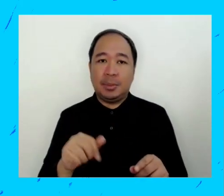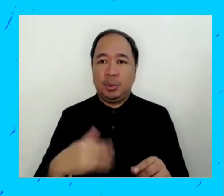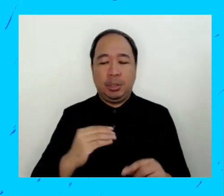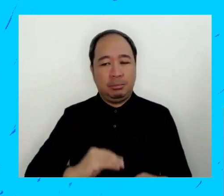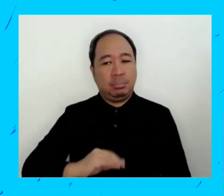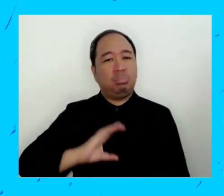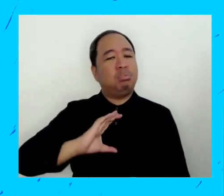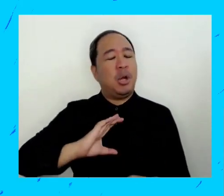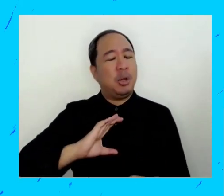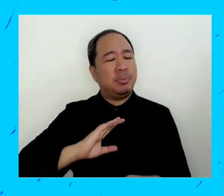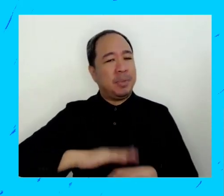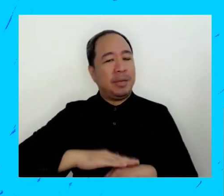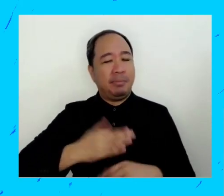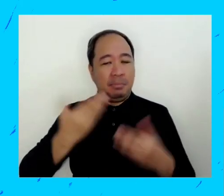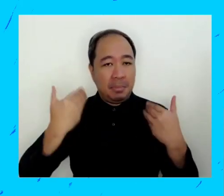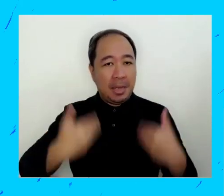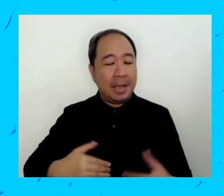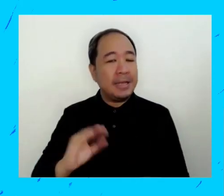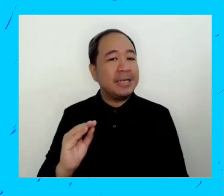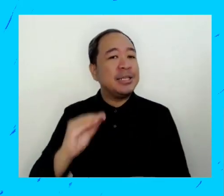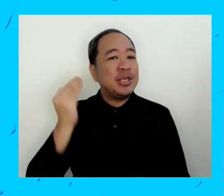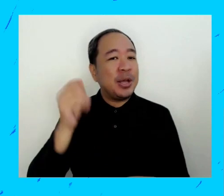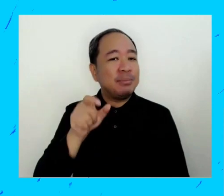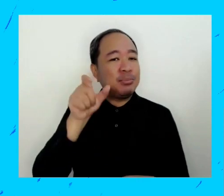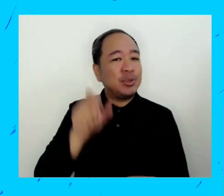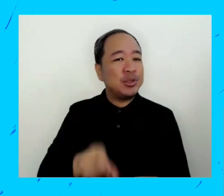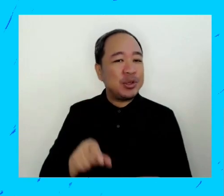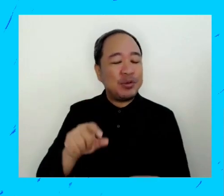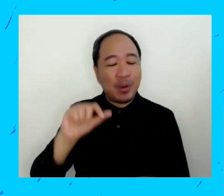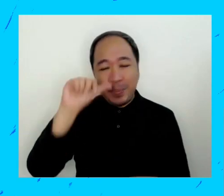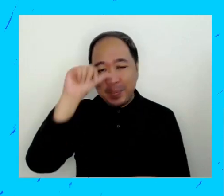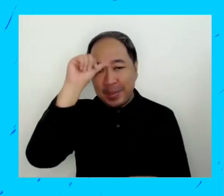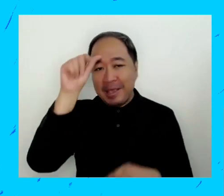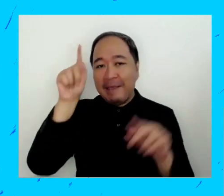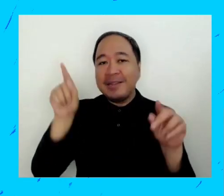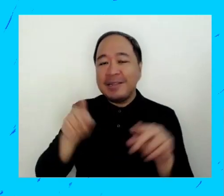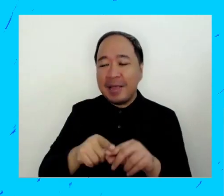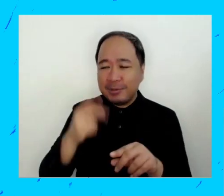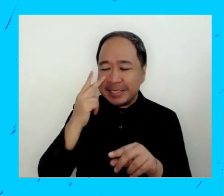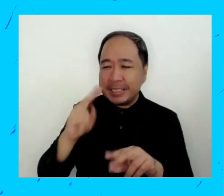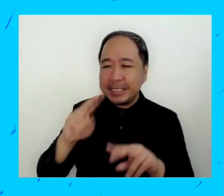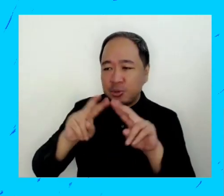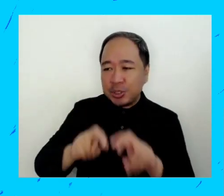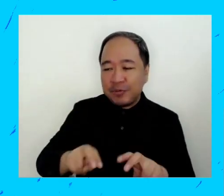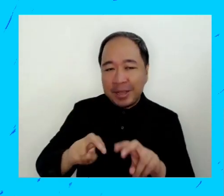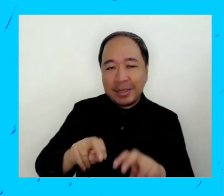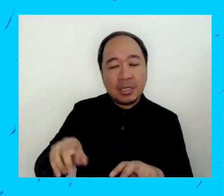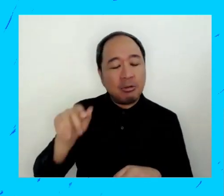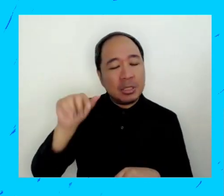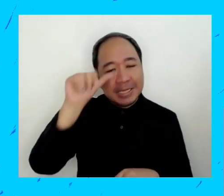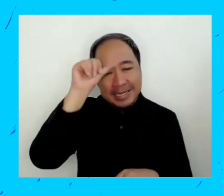beaucoup, Dr Zoya. C'est un moment de fierté en tant qu'une jeune femme venant de l'Inde.